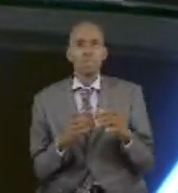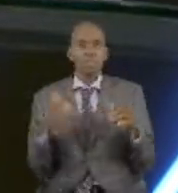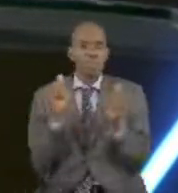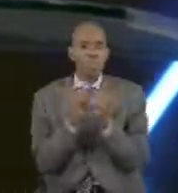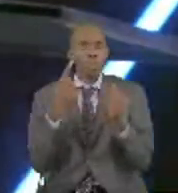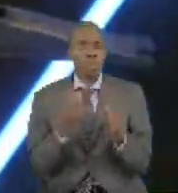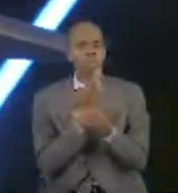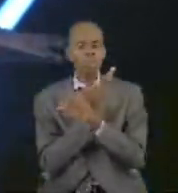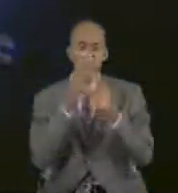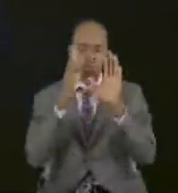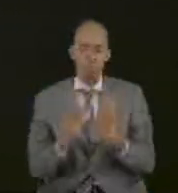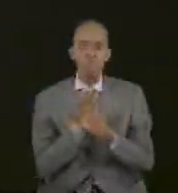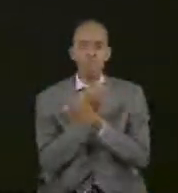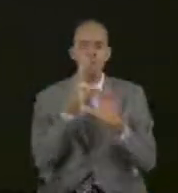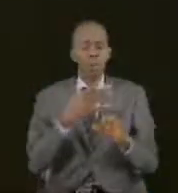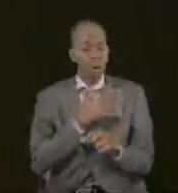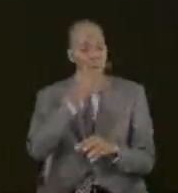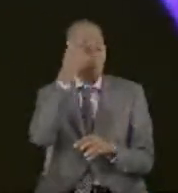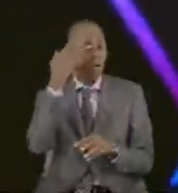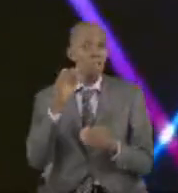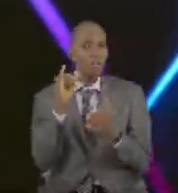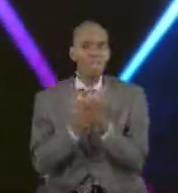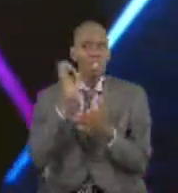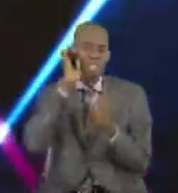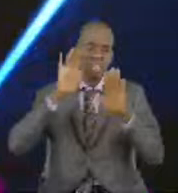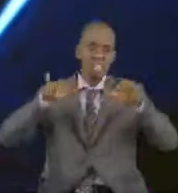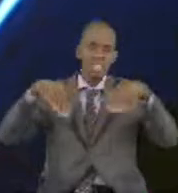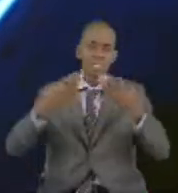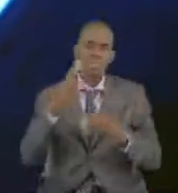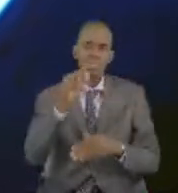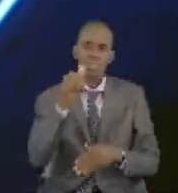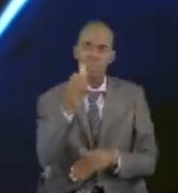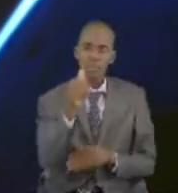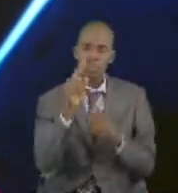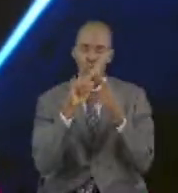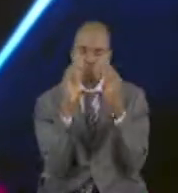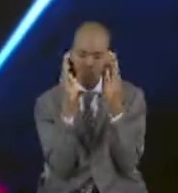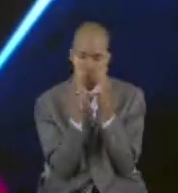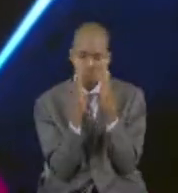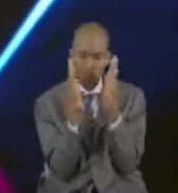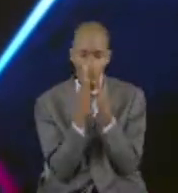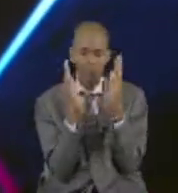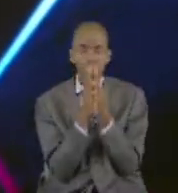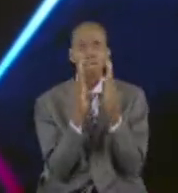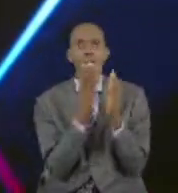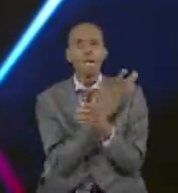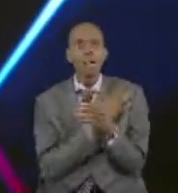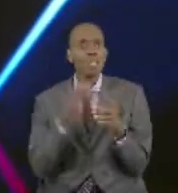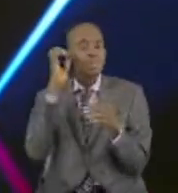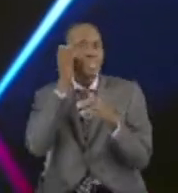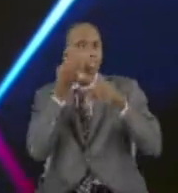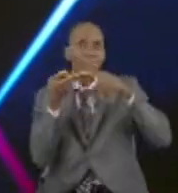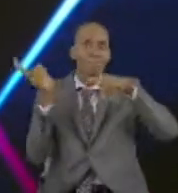contre la vérité manifeste, j'allais dire. Maintenant, il s'est donné à la prière. On nous dit, il